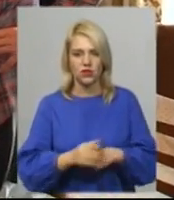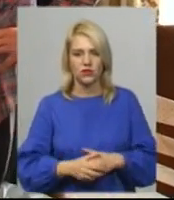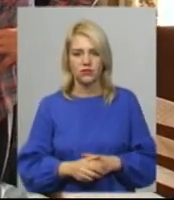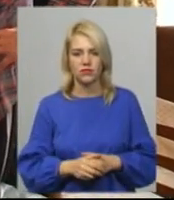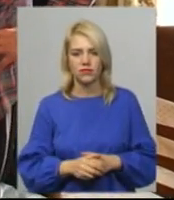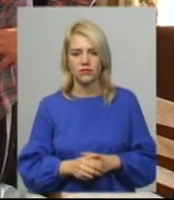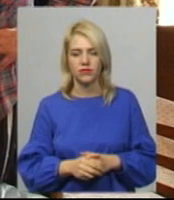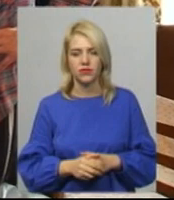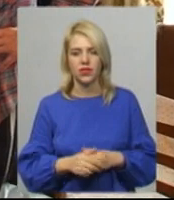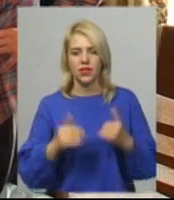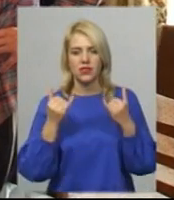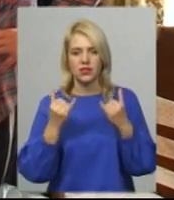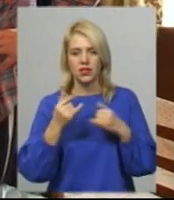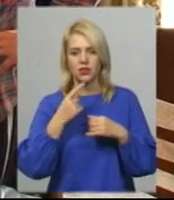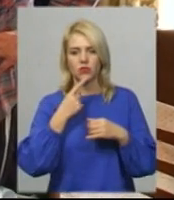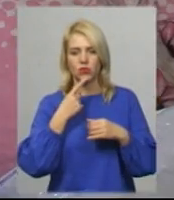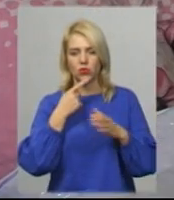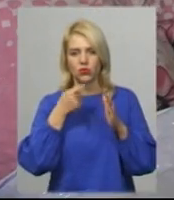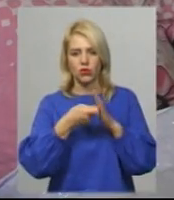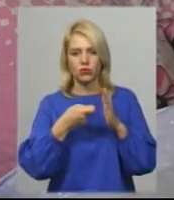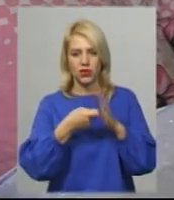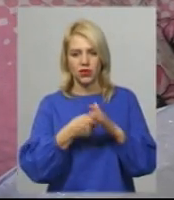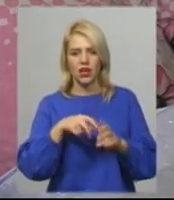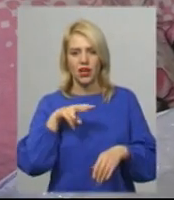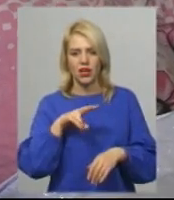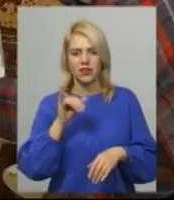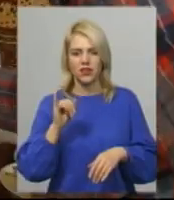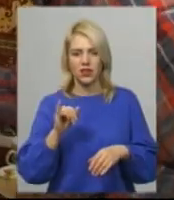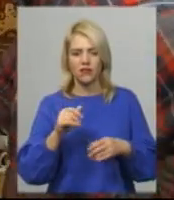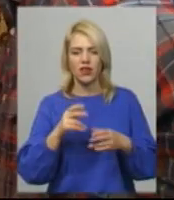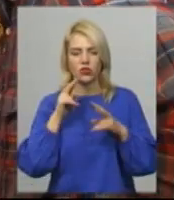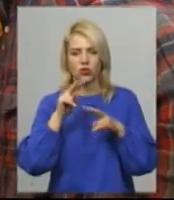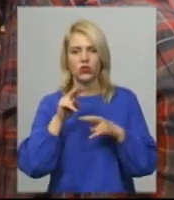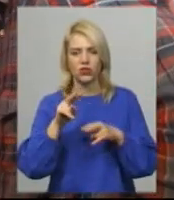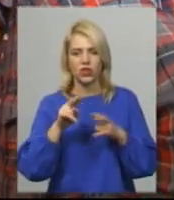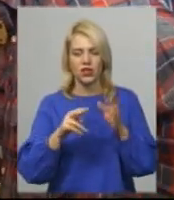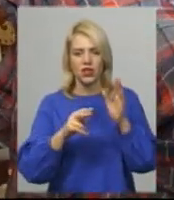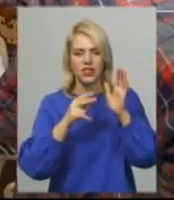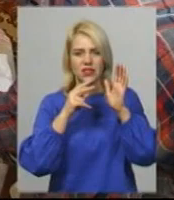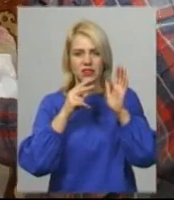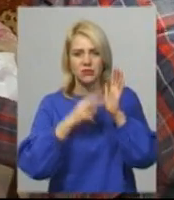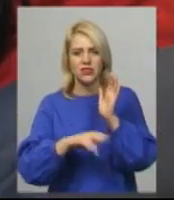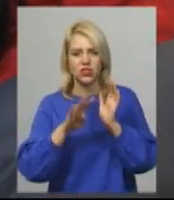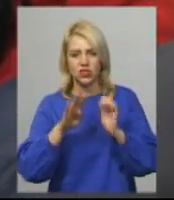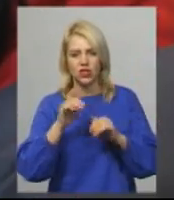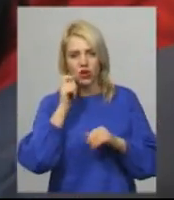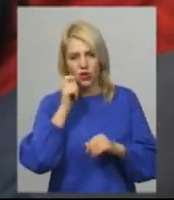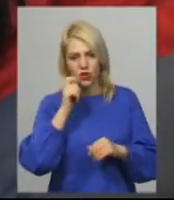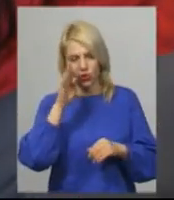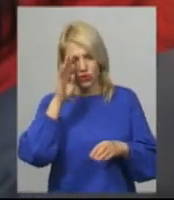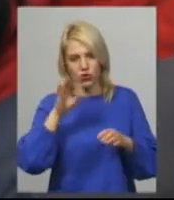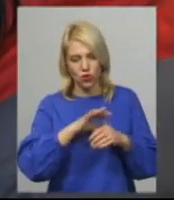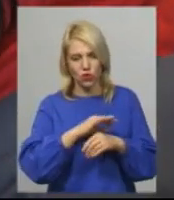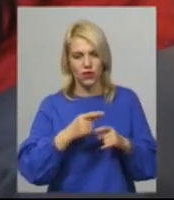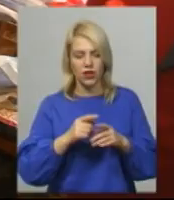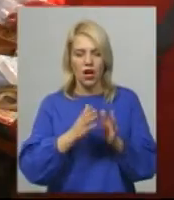І зараз спробуємо похарчуватися. Лідію Іванівну доглядає її 84-річний чоловік Петро. Каже, помити і